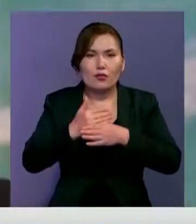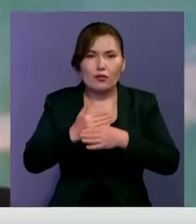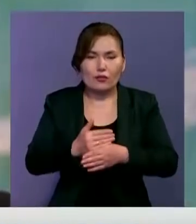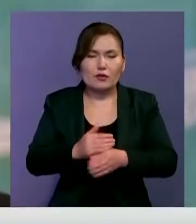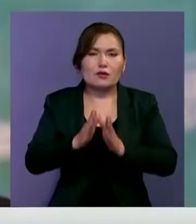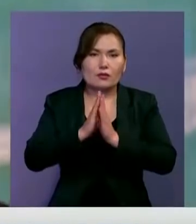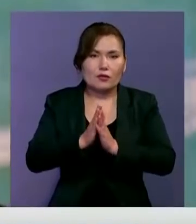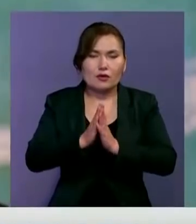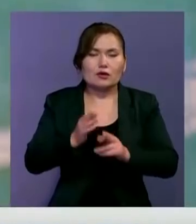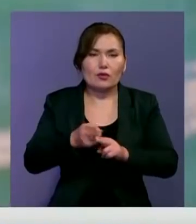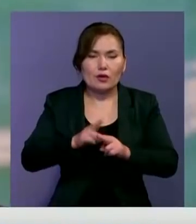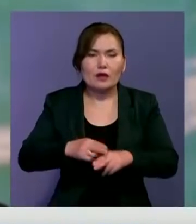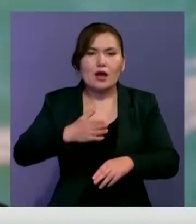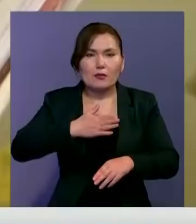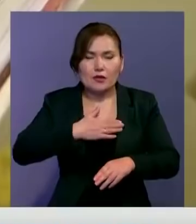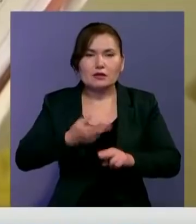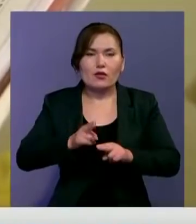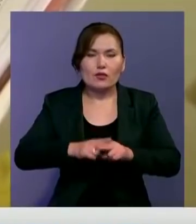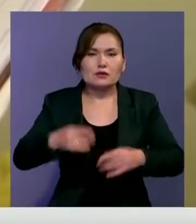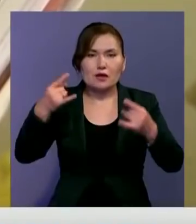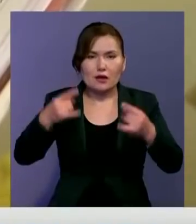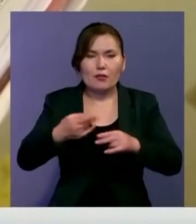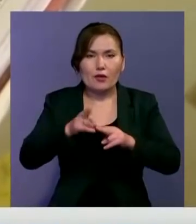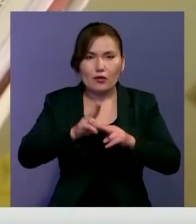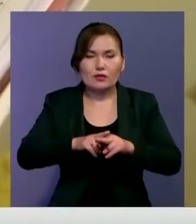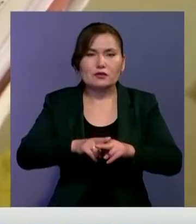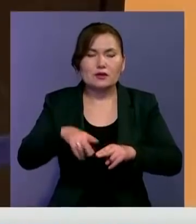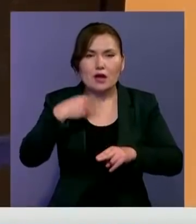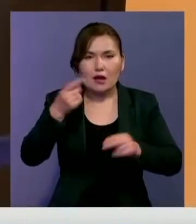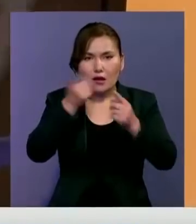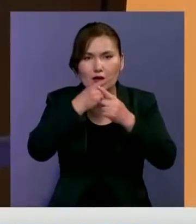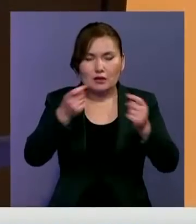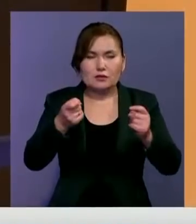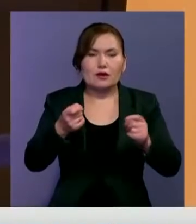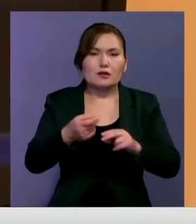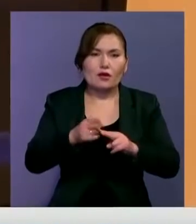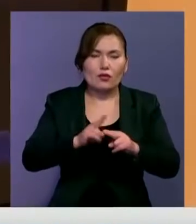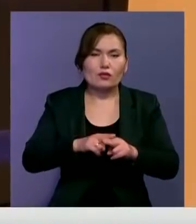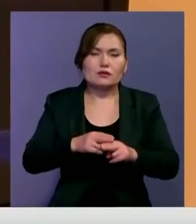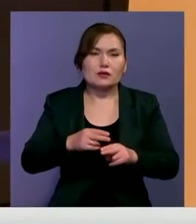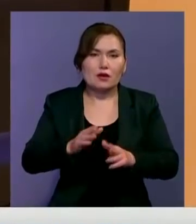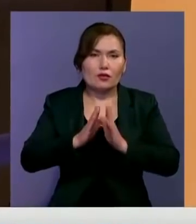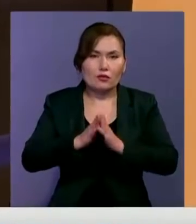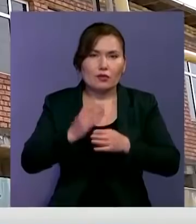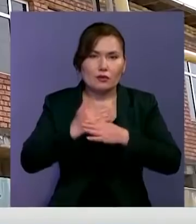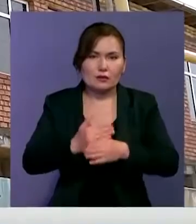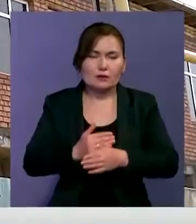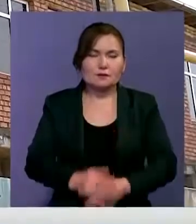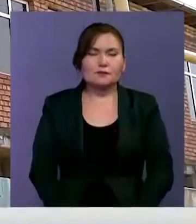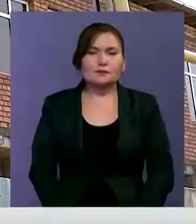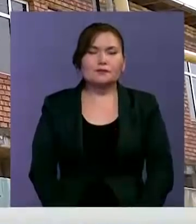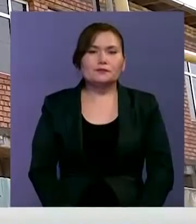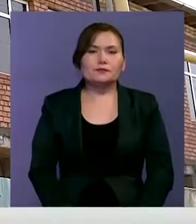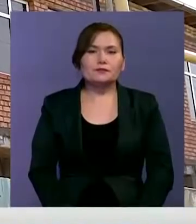өтінді. Аманатқа қиянат жоқ, бізде осы ойды жеткізуге тырыстық. Өзбекстанның Шаршық қаласынан Жасын Біркенов және Қалижан